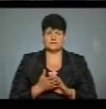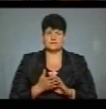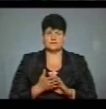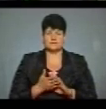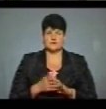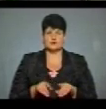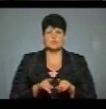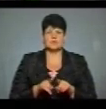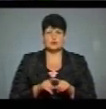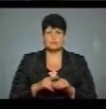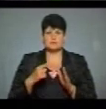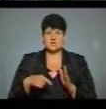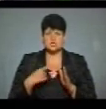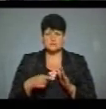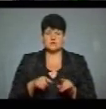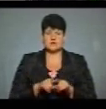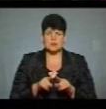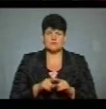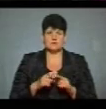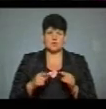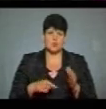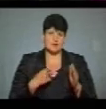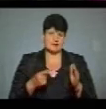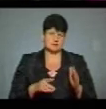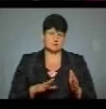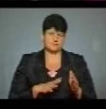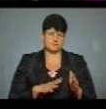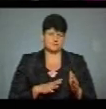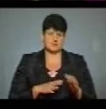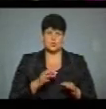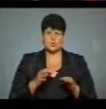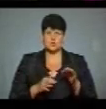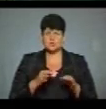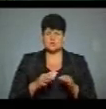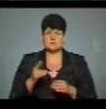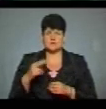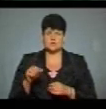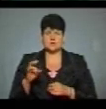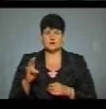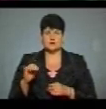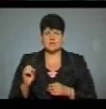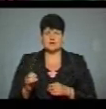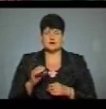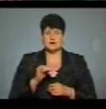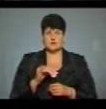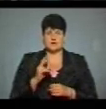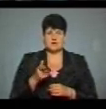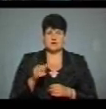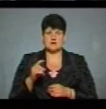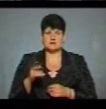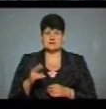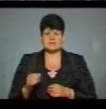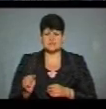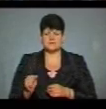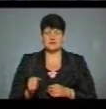з однаковими підшипниками, з однаковими колесами їхали. Судять спортсменів Дмитро Некотєнєв та Юрій Газда. Звісно,